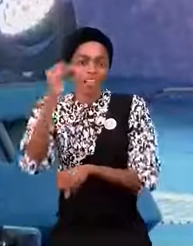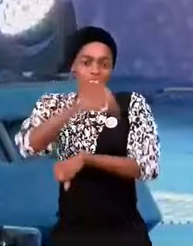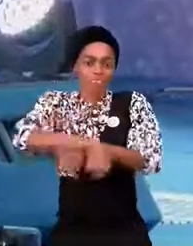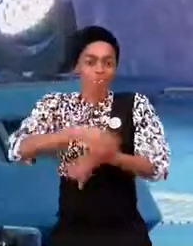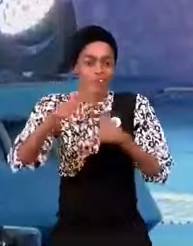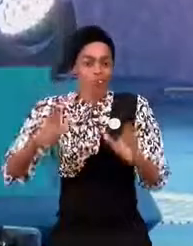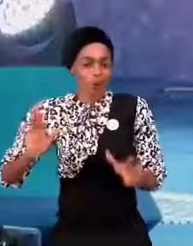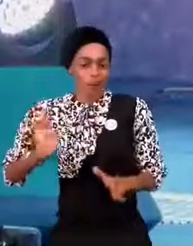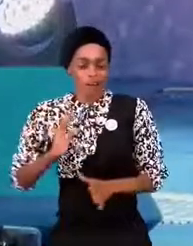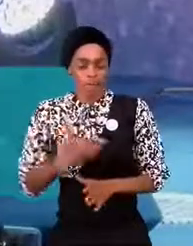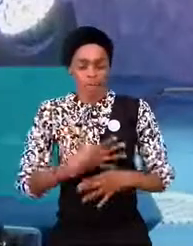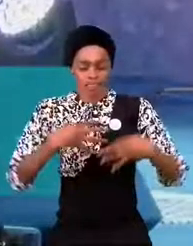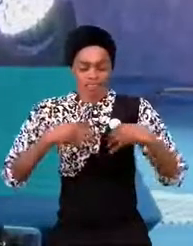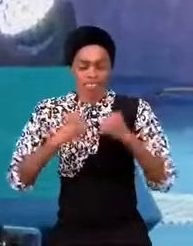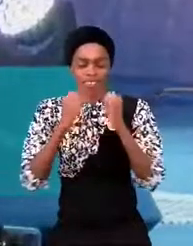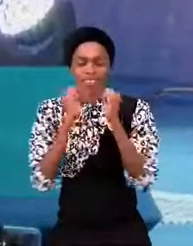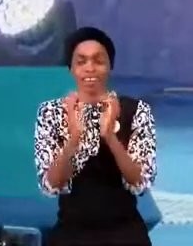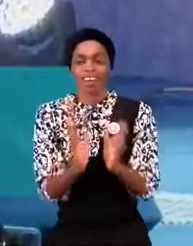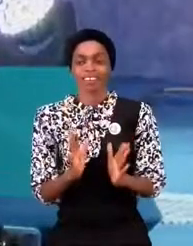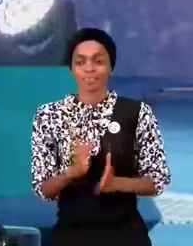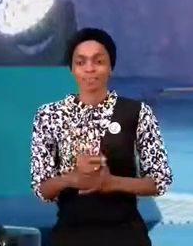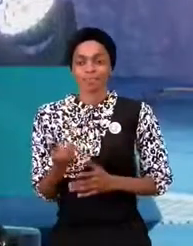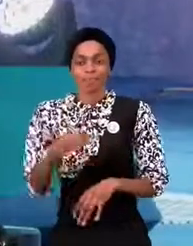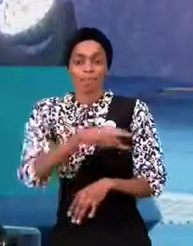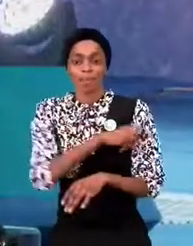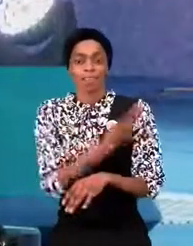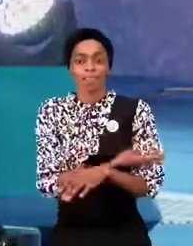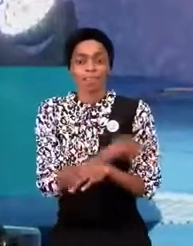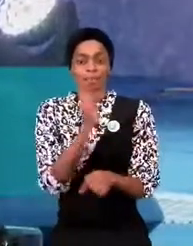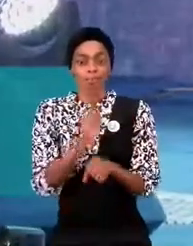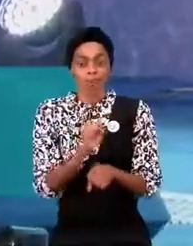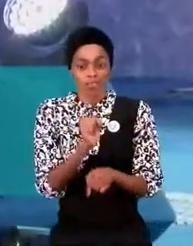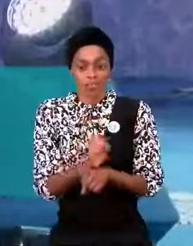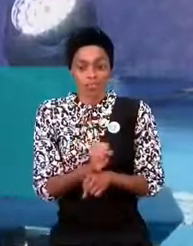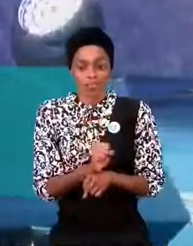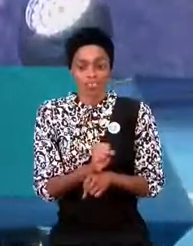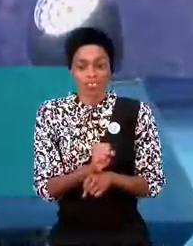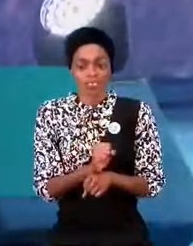Les puissantes œuvres du conquérant, notre guérisseur.